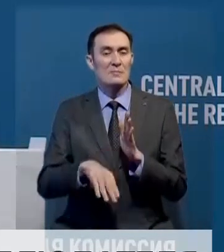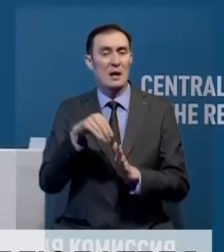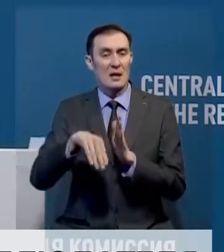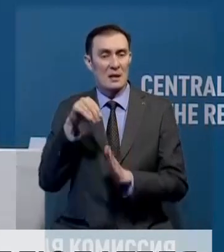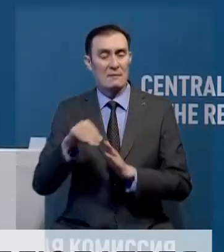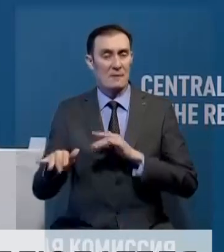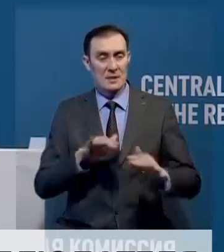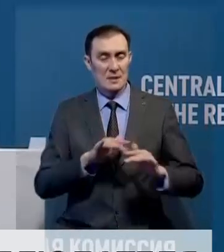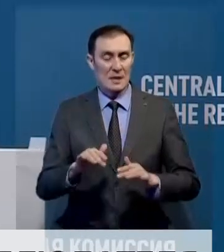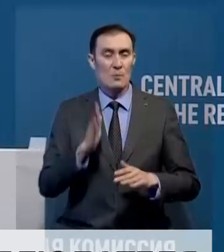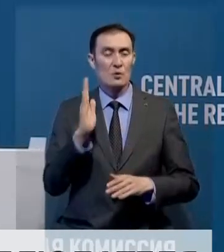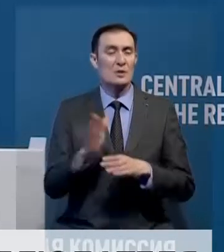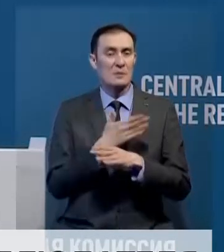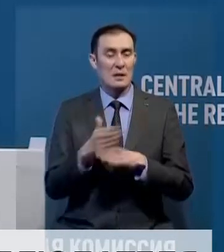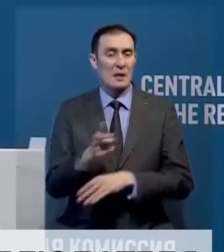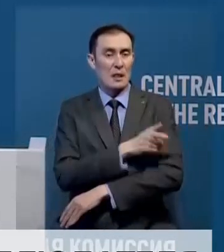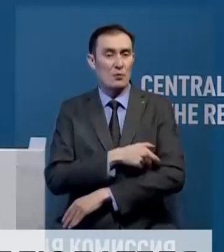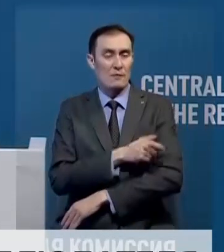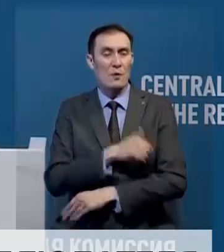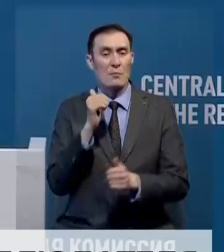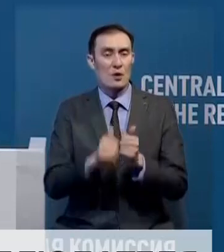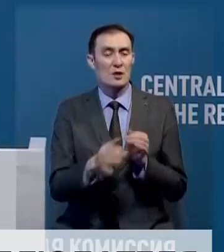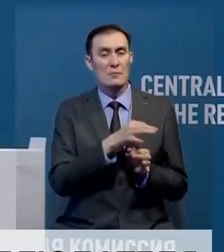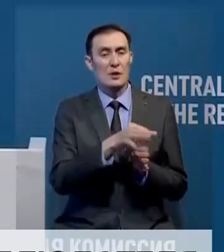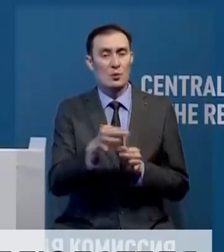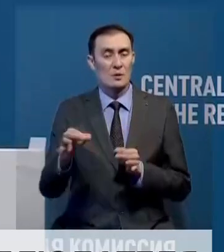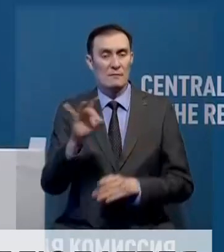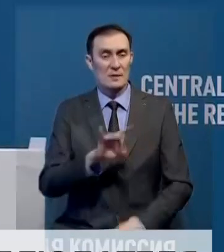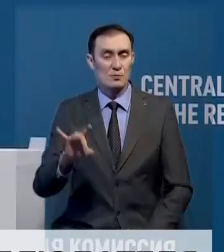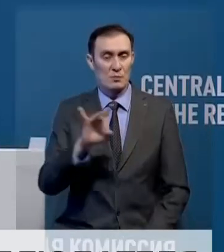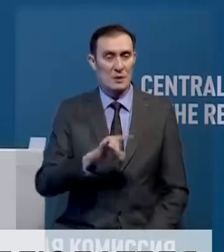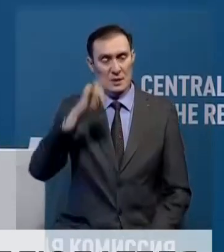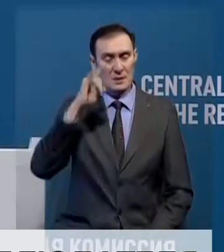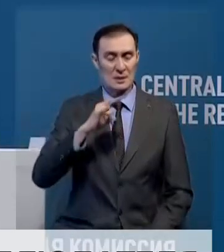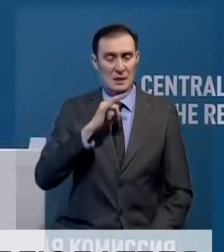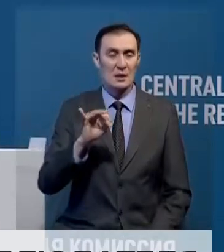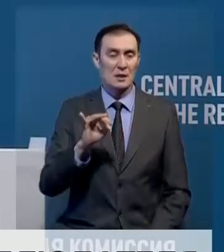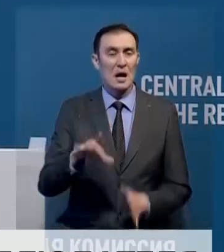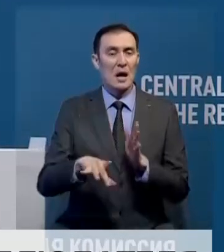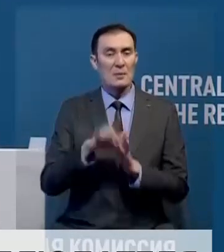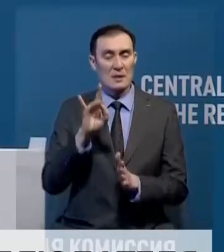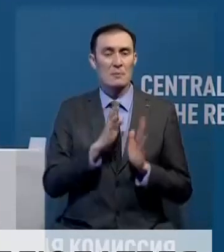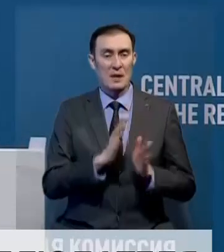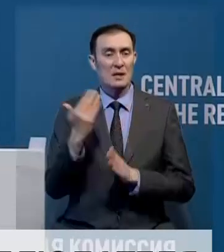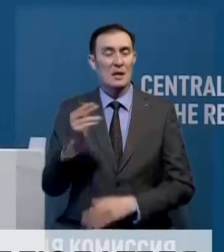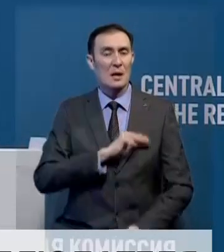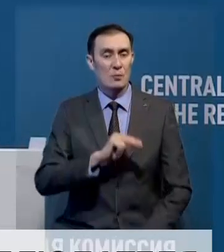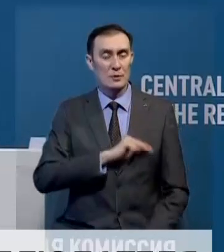процесса, распределит наблюдателей по регионам Республики Казахстан и определит порядок их работы.